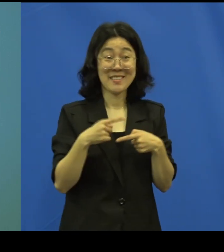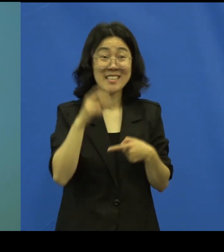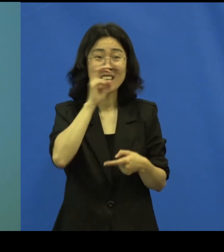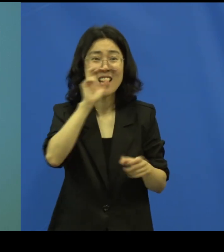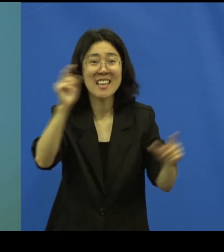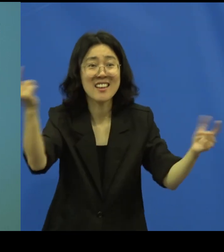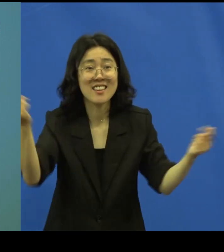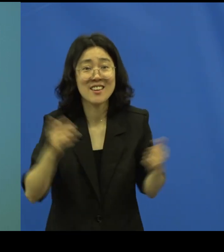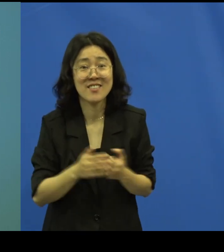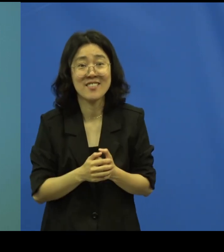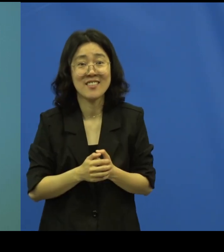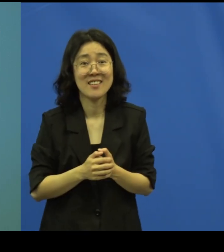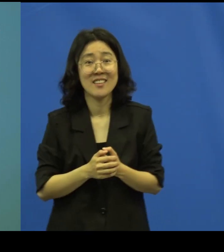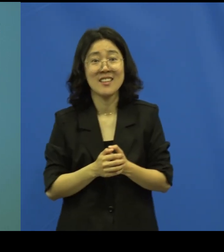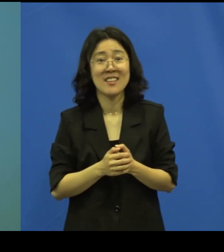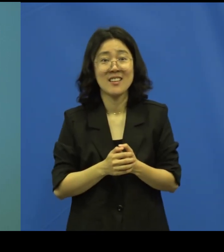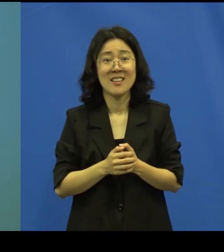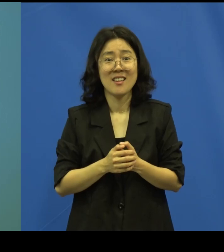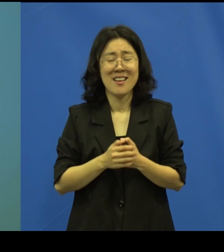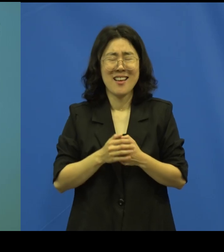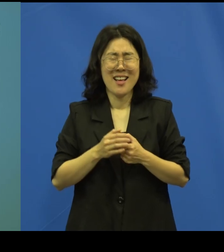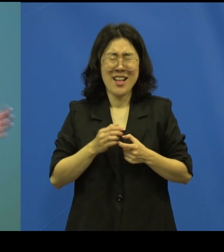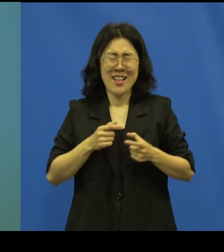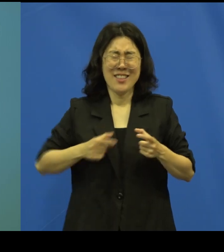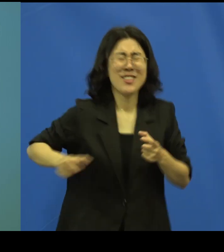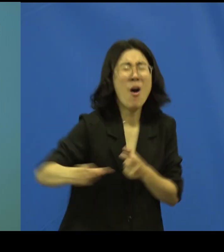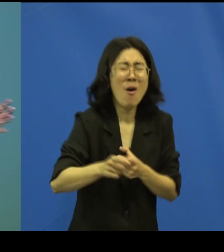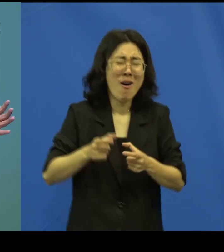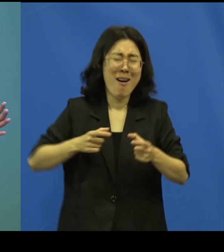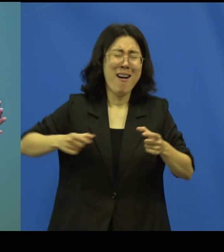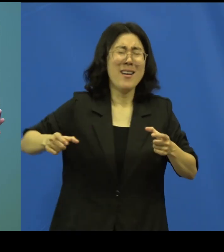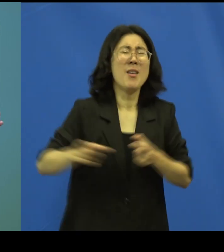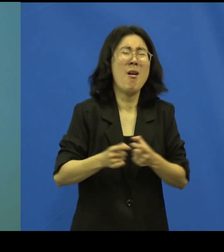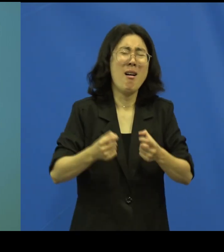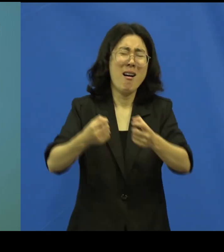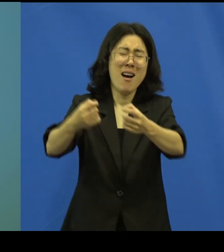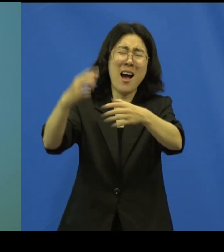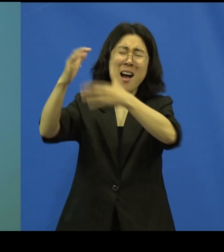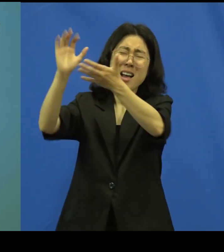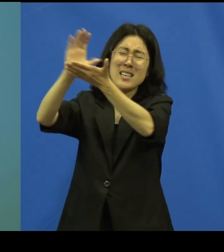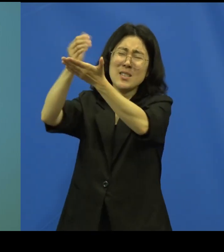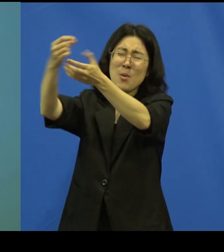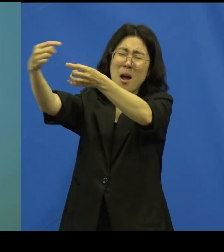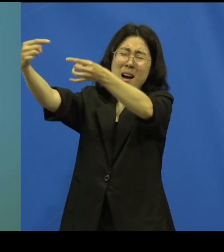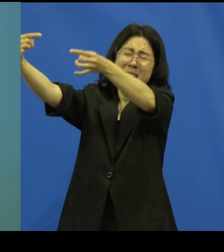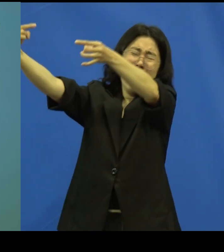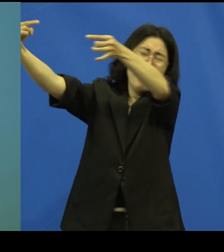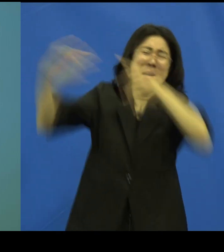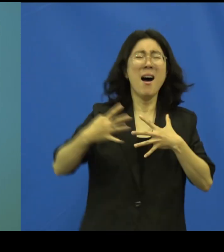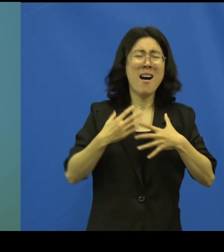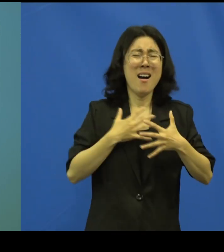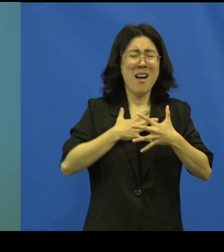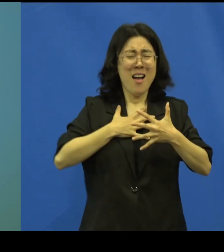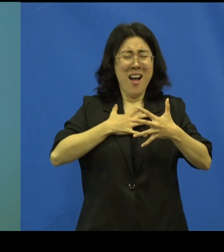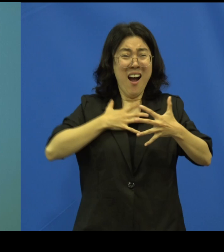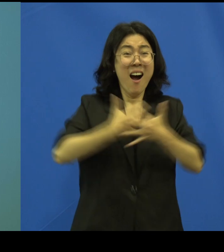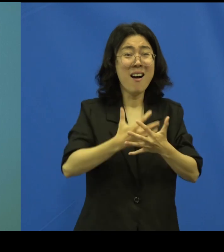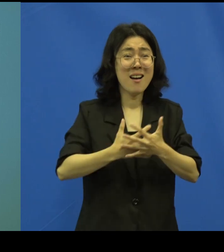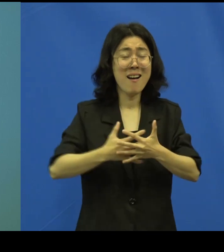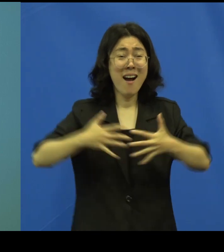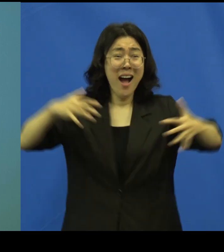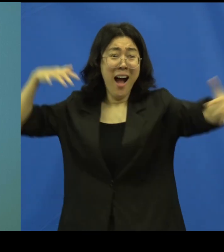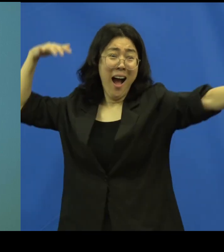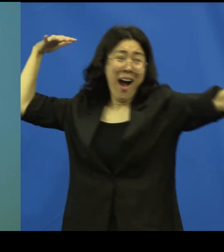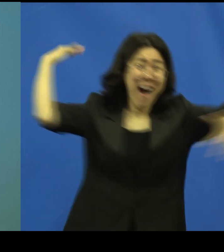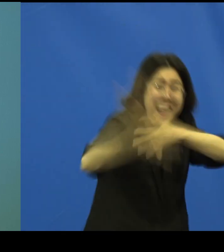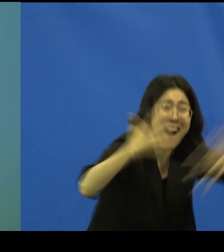여러분 살아있는 교회는 크레센도예요. 갈수록 찬양이 더 깊어지고 강력해지고 더 세지는 거예요.